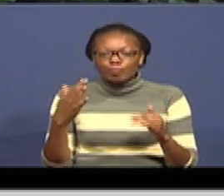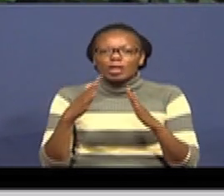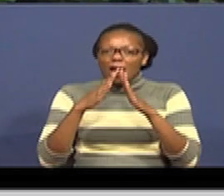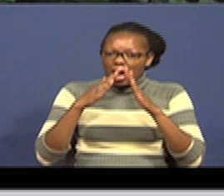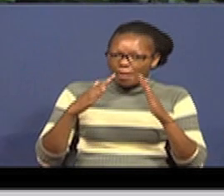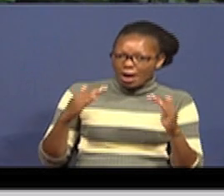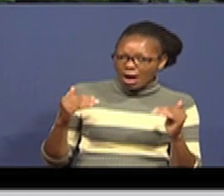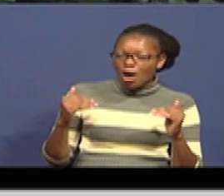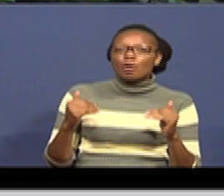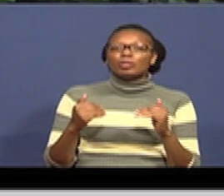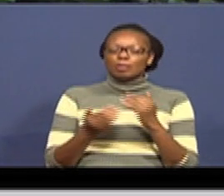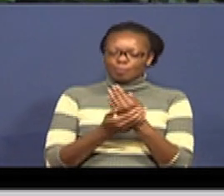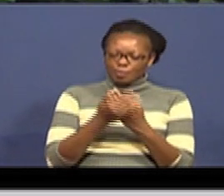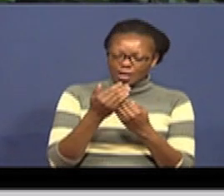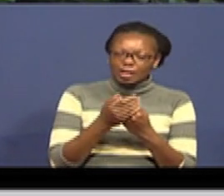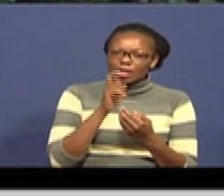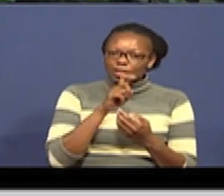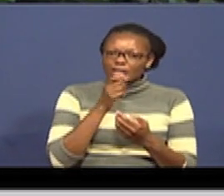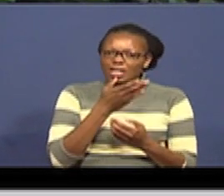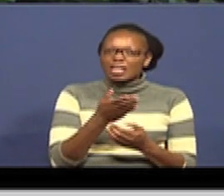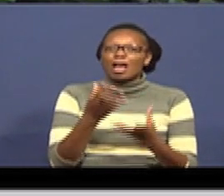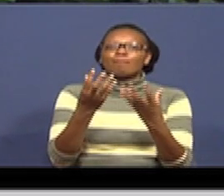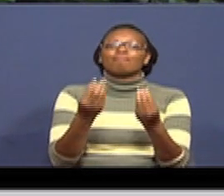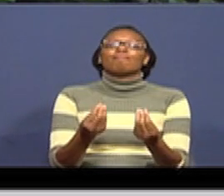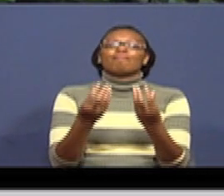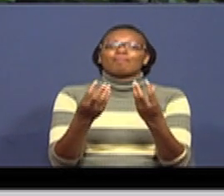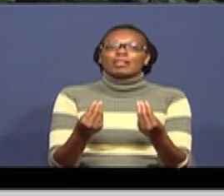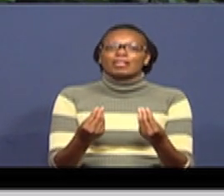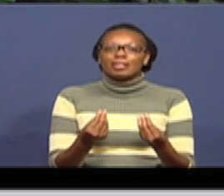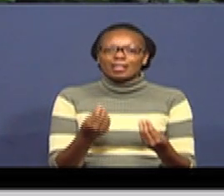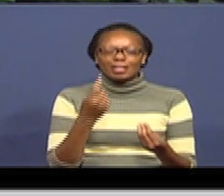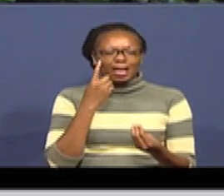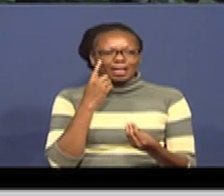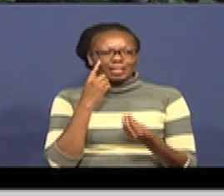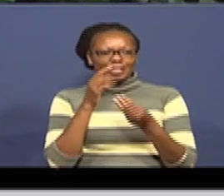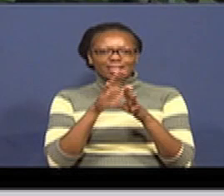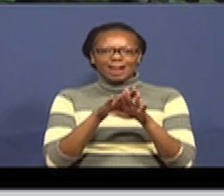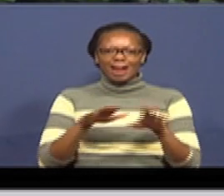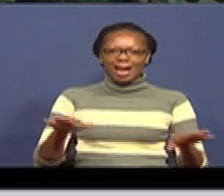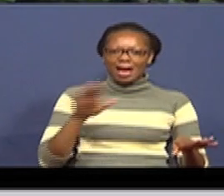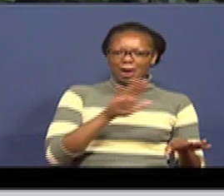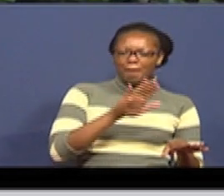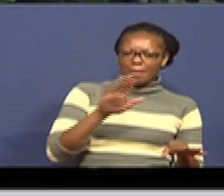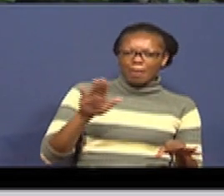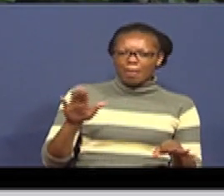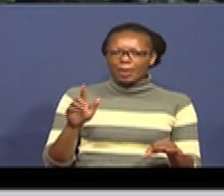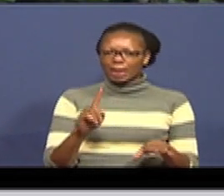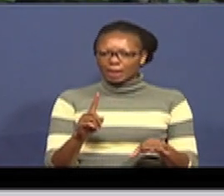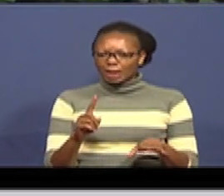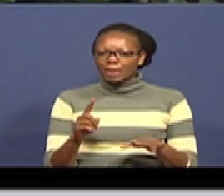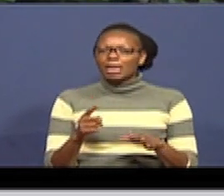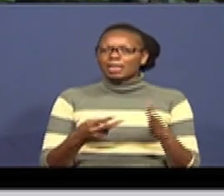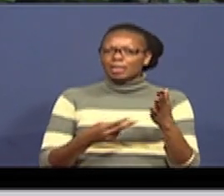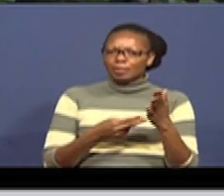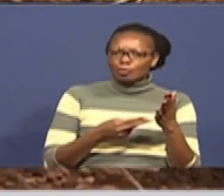from our neighbors. So when we cared inside of a house or a greenhouse, I think it's